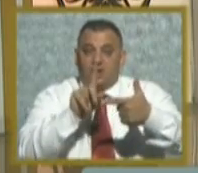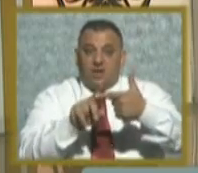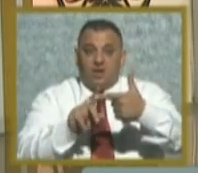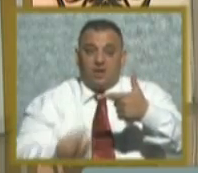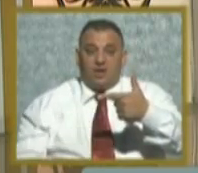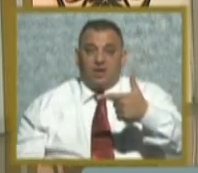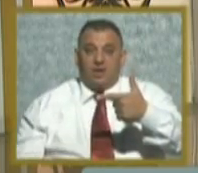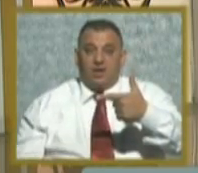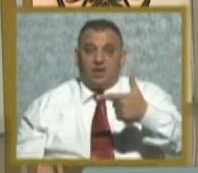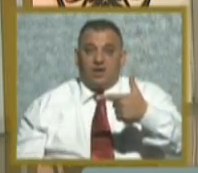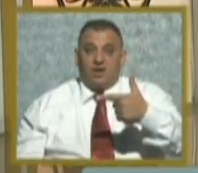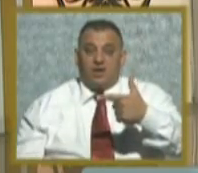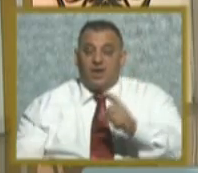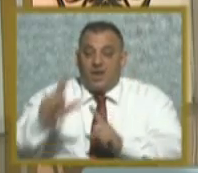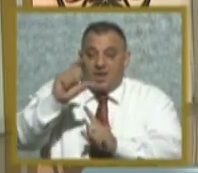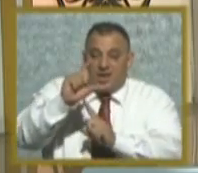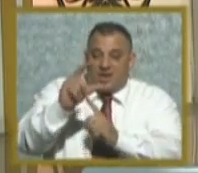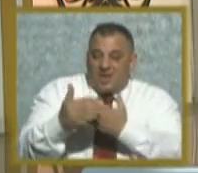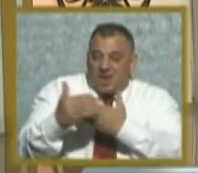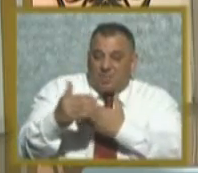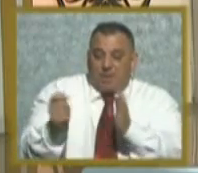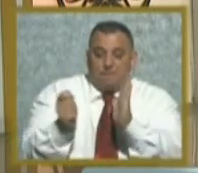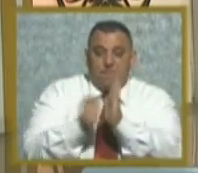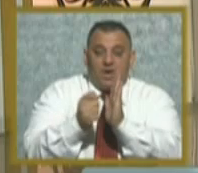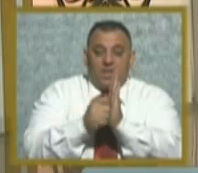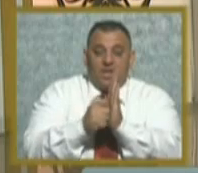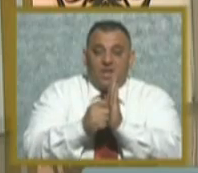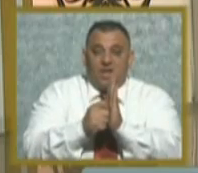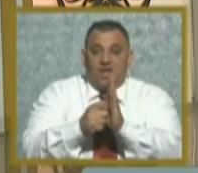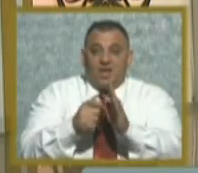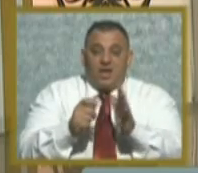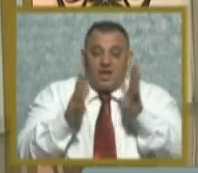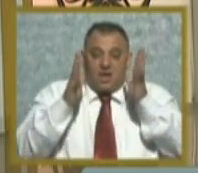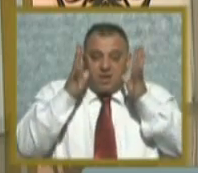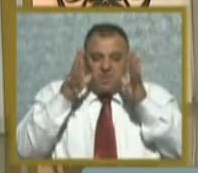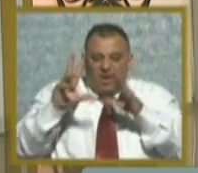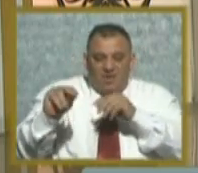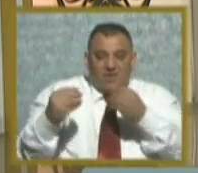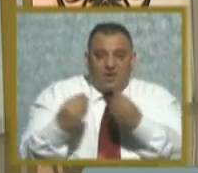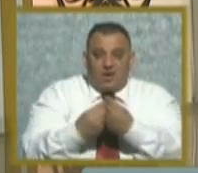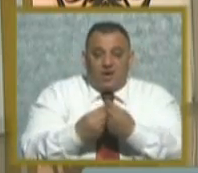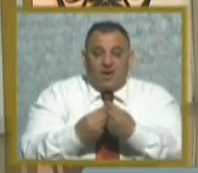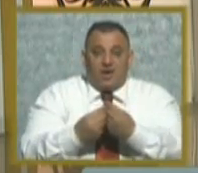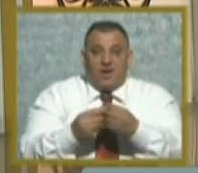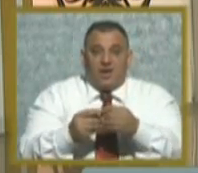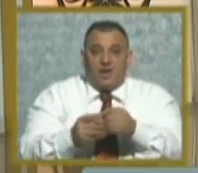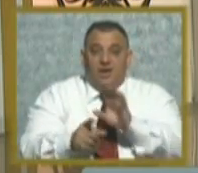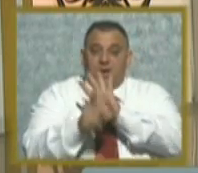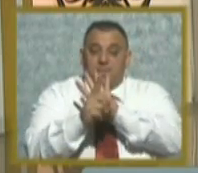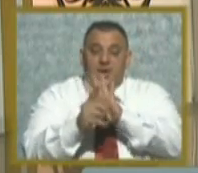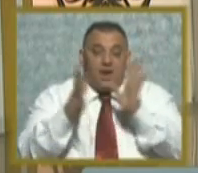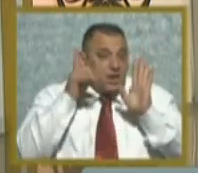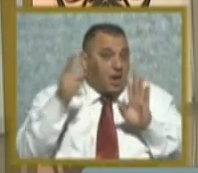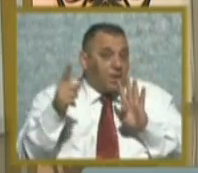أسألك الجامع جنب بيتنا هون نحن الشارع. يعني الصلاة كأنه بالبيت عنا بصير أصلي برا